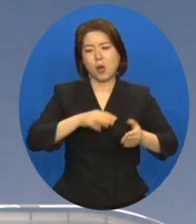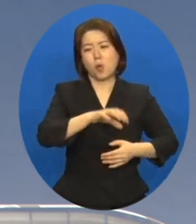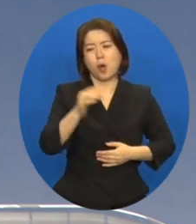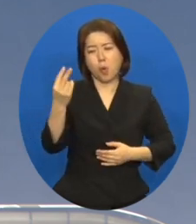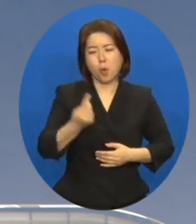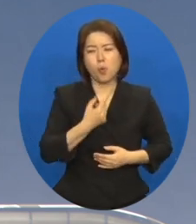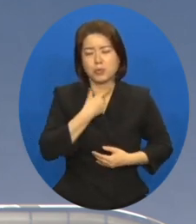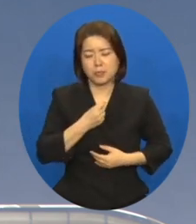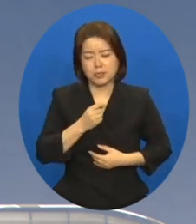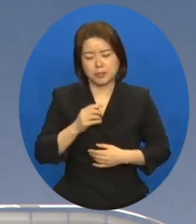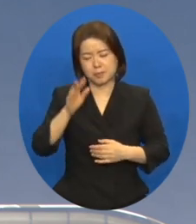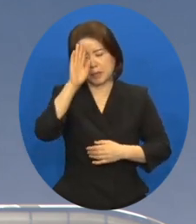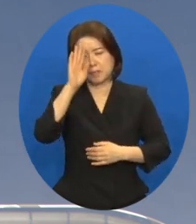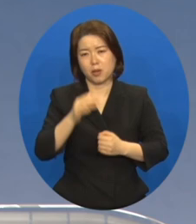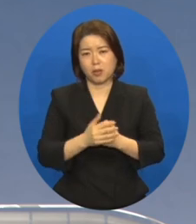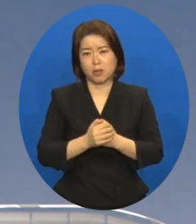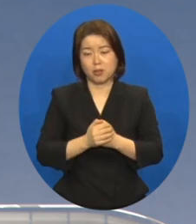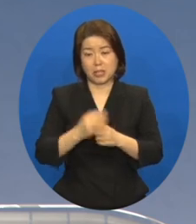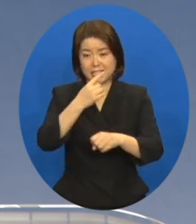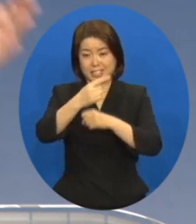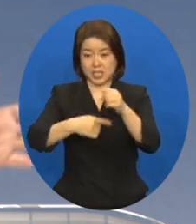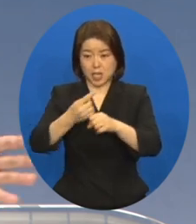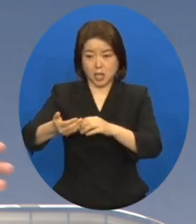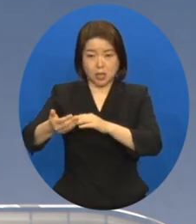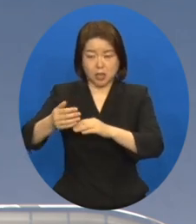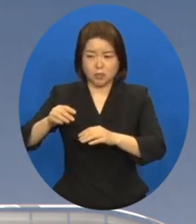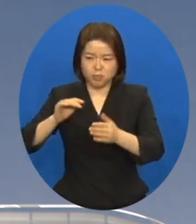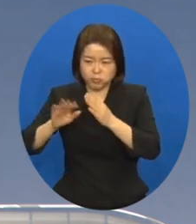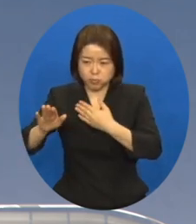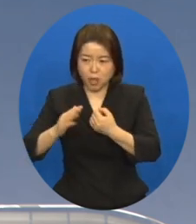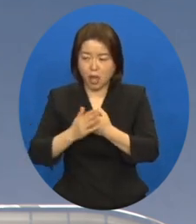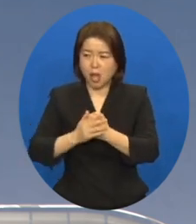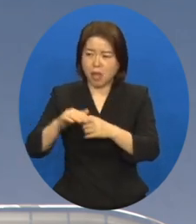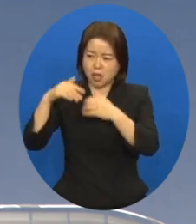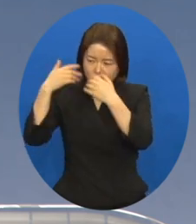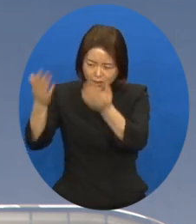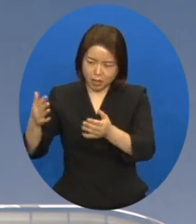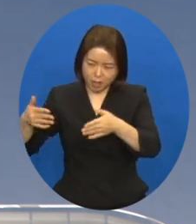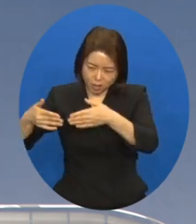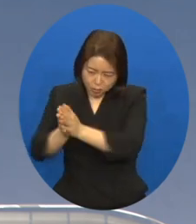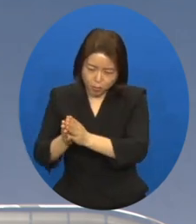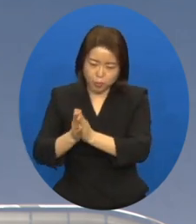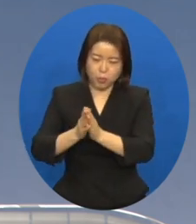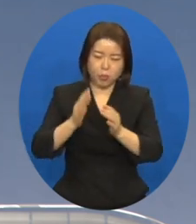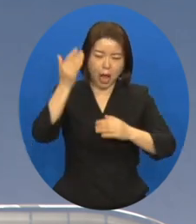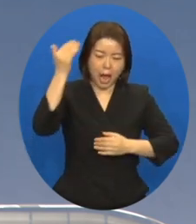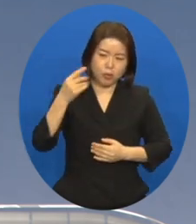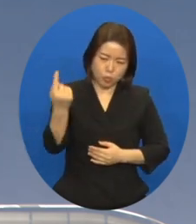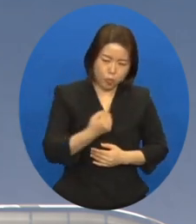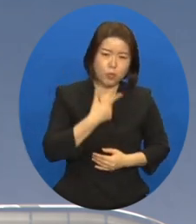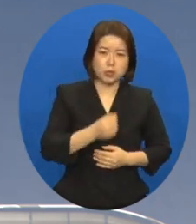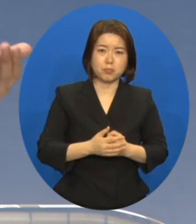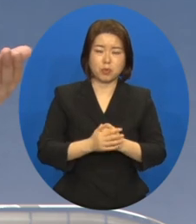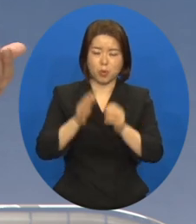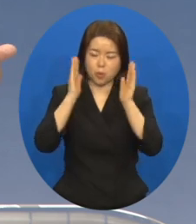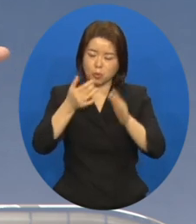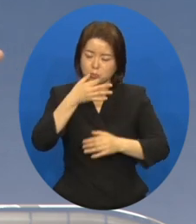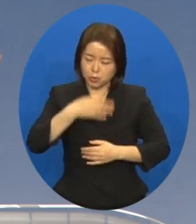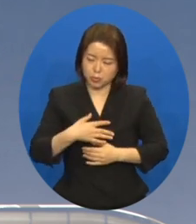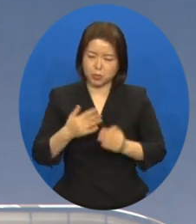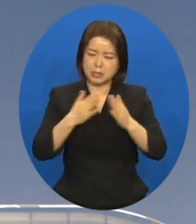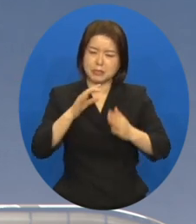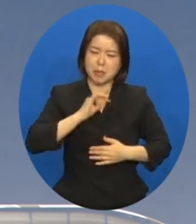못 되어서 그냥 다 때려치고 한국으로 돌아오고 싶은 거예요. 공부도 너무 힘들고 집에만 가고